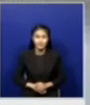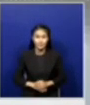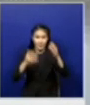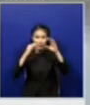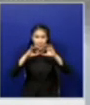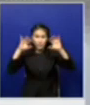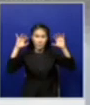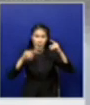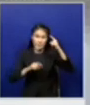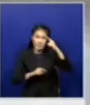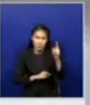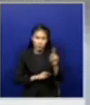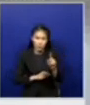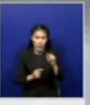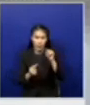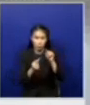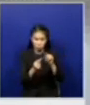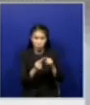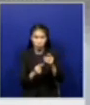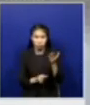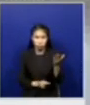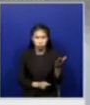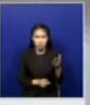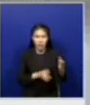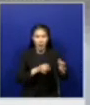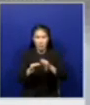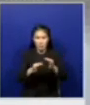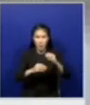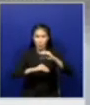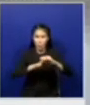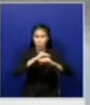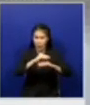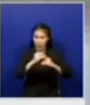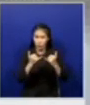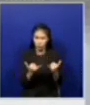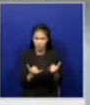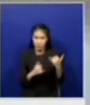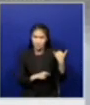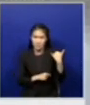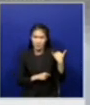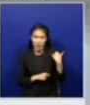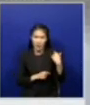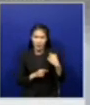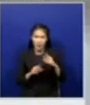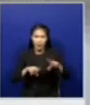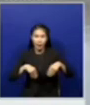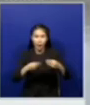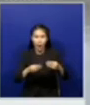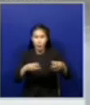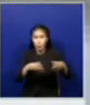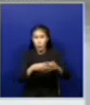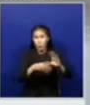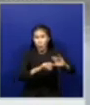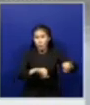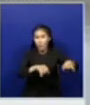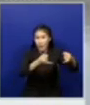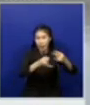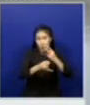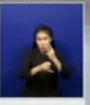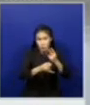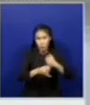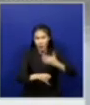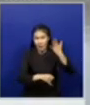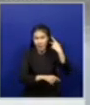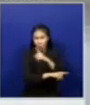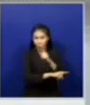าพัฒน์ได้มาชี้แจงโครงการนี้เช่นกันต่อคณะวิปฝ่ายค้านเมื่อวันอังคาร